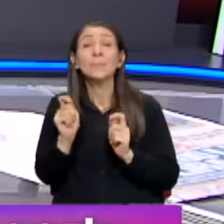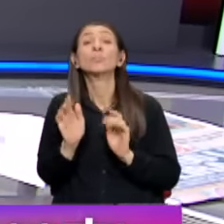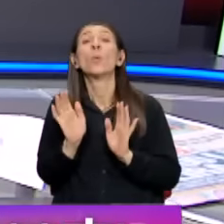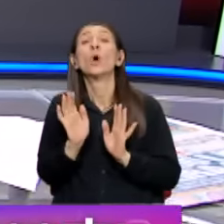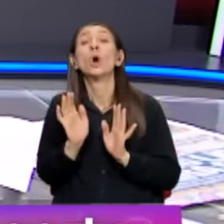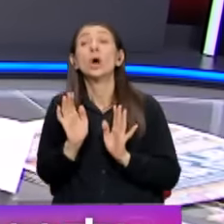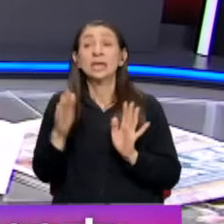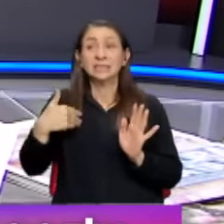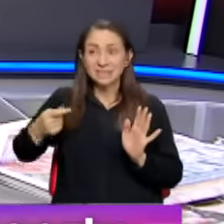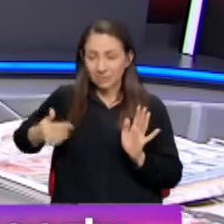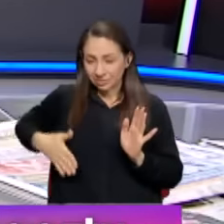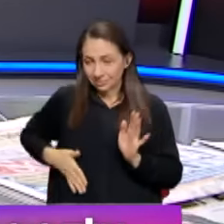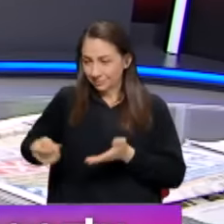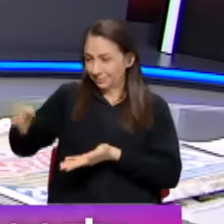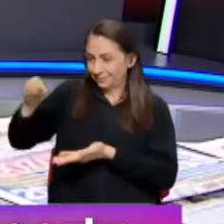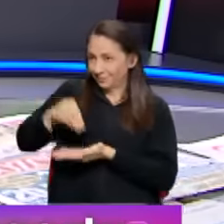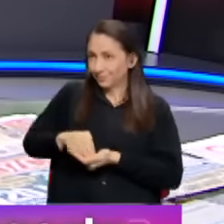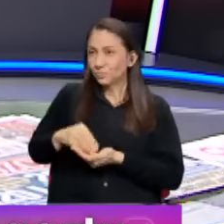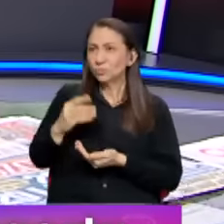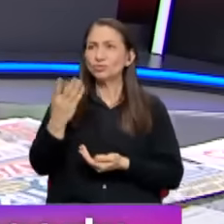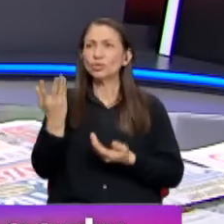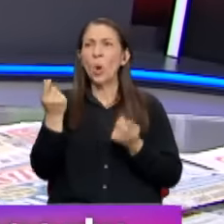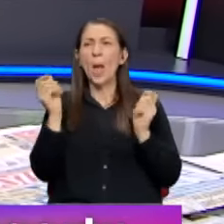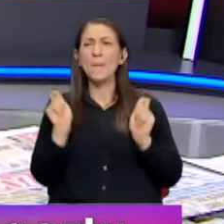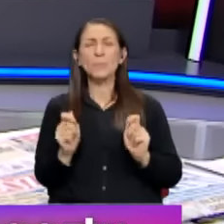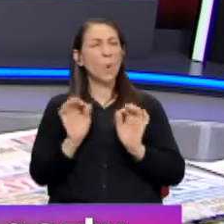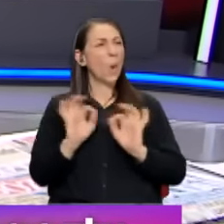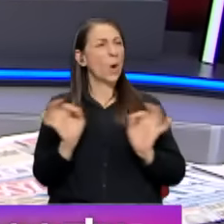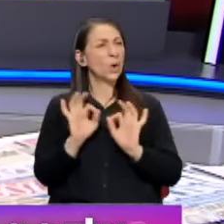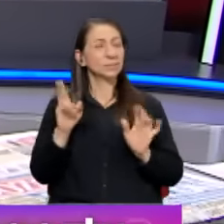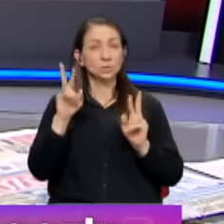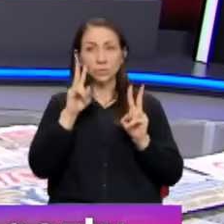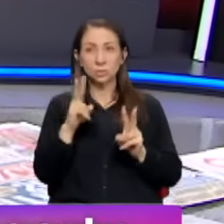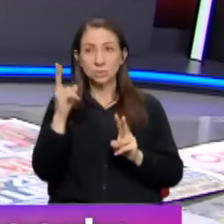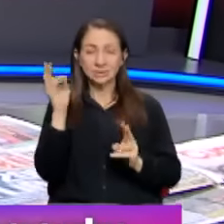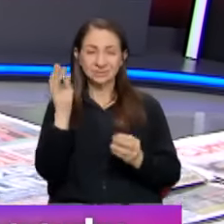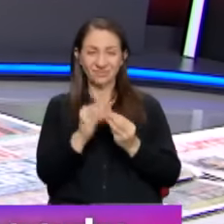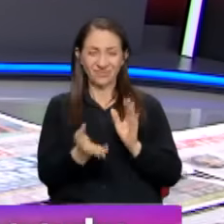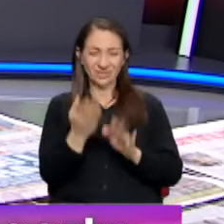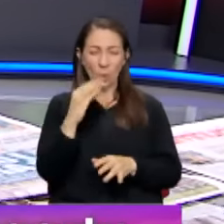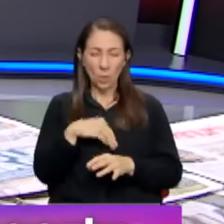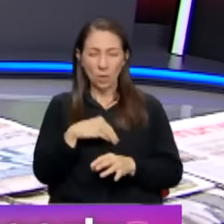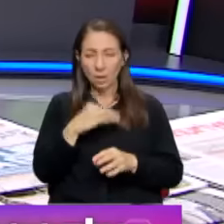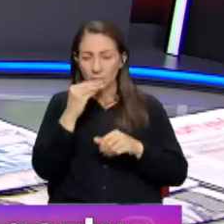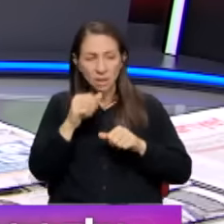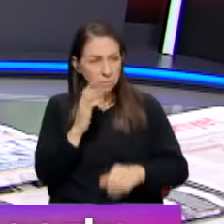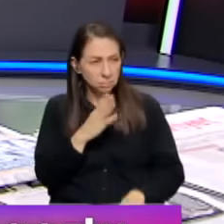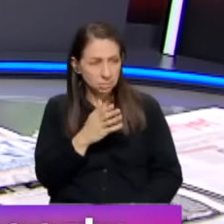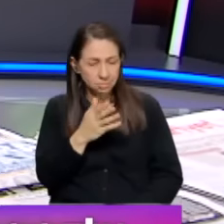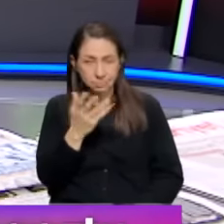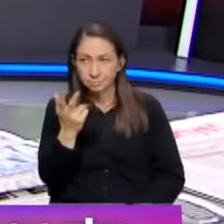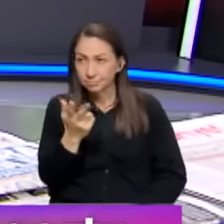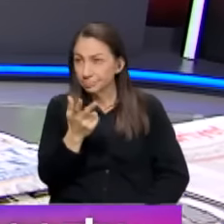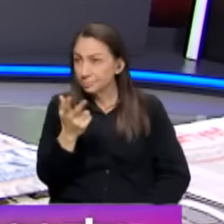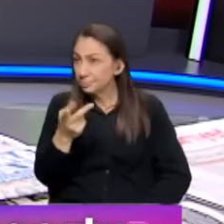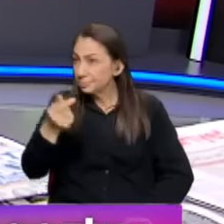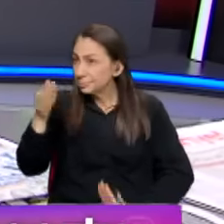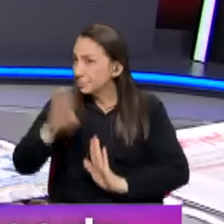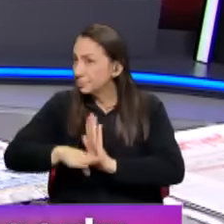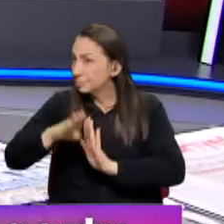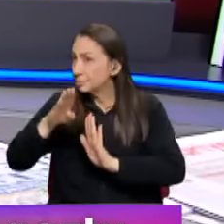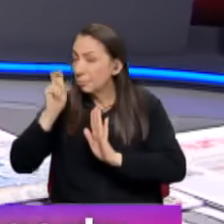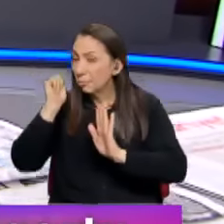mu? Cebimize giren para başlangıçta çok yapılmış gibi geliyor. Oransal olarak zam yapılıyor. Markete gidiyorsunuz 200 lira olmuş